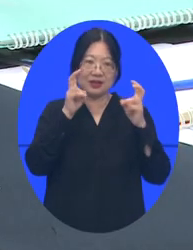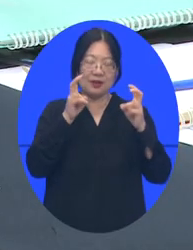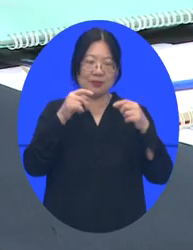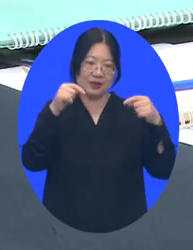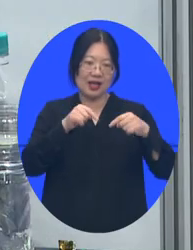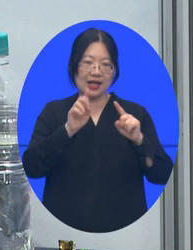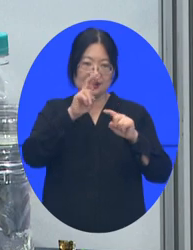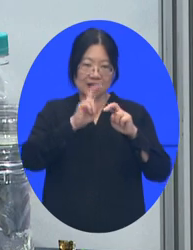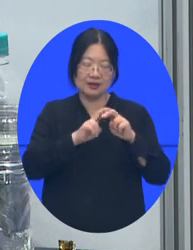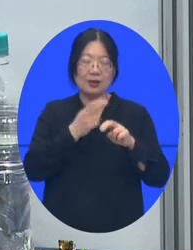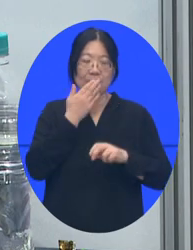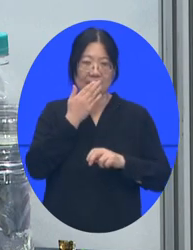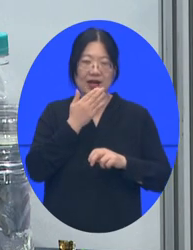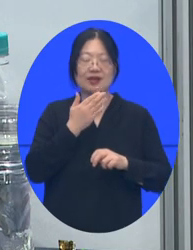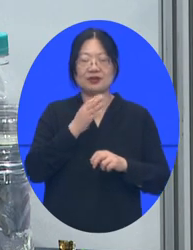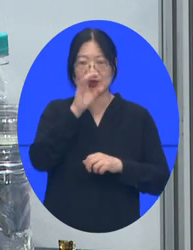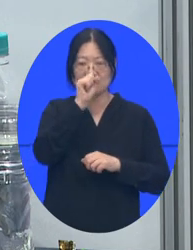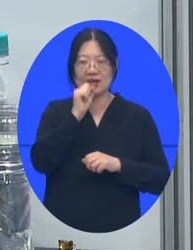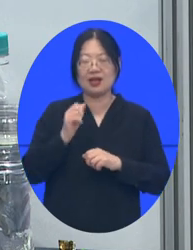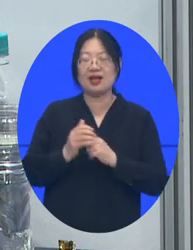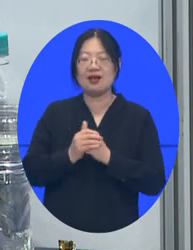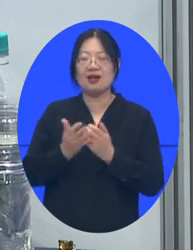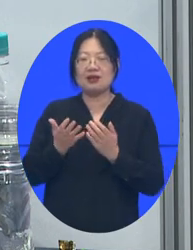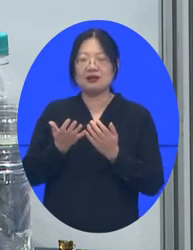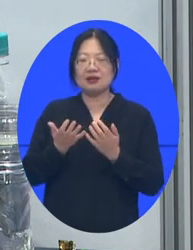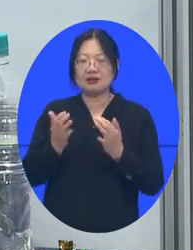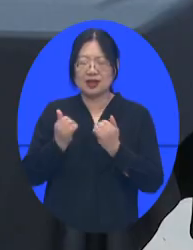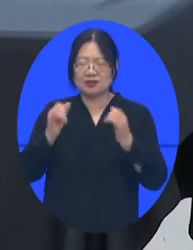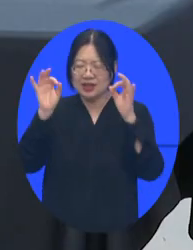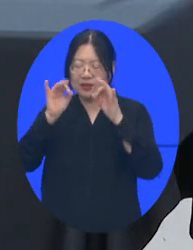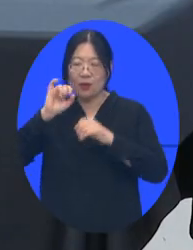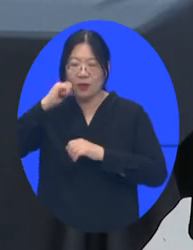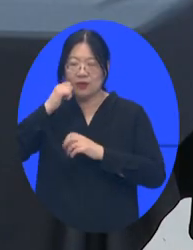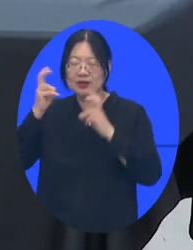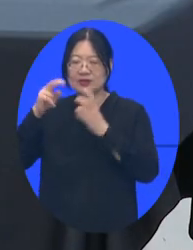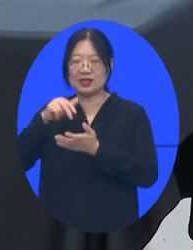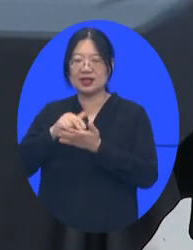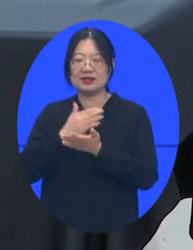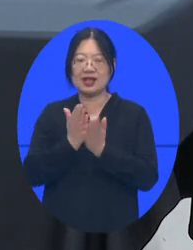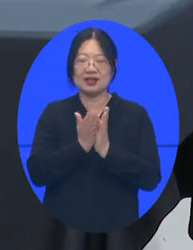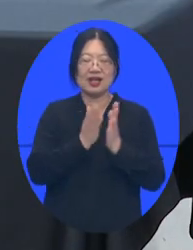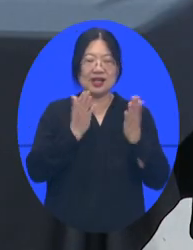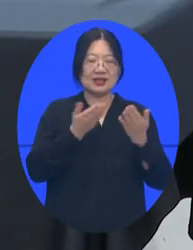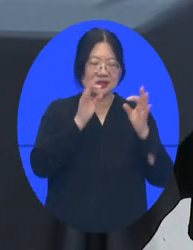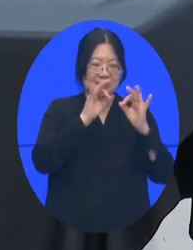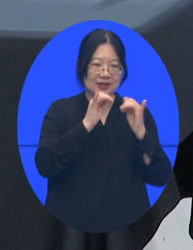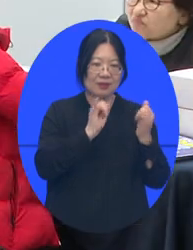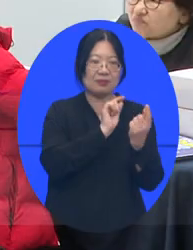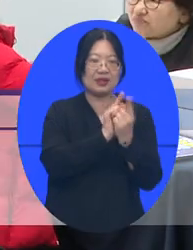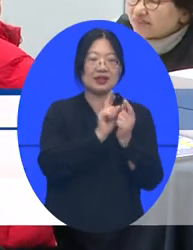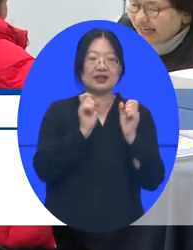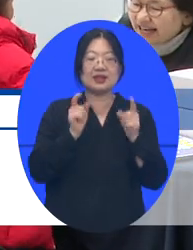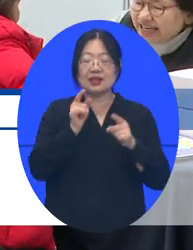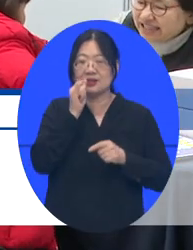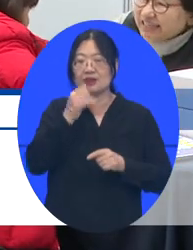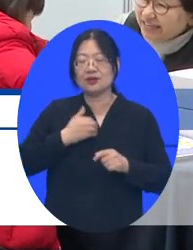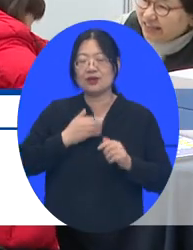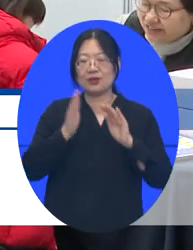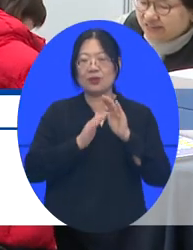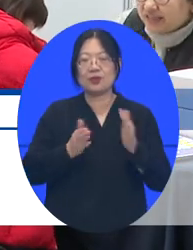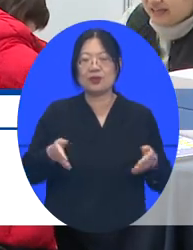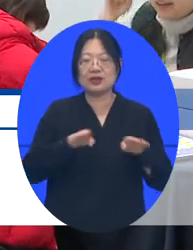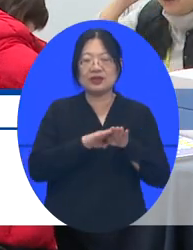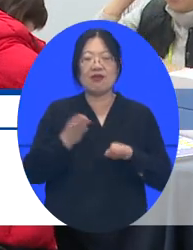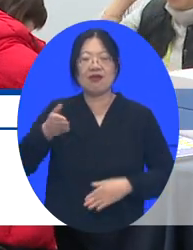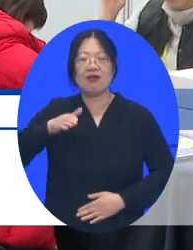장점. 구인난을 겪는 기업 입장에서는 다양한 구직자를 만날 수 있는 기회가 됩니다. 저희는